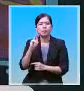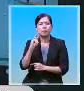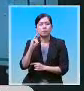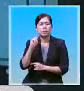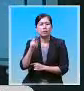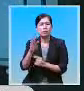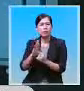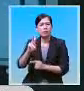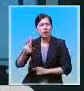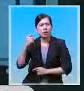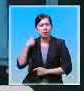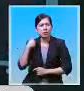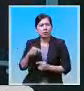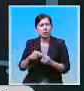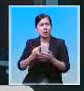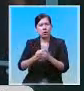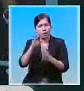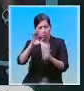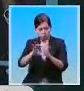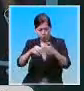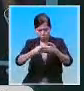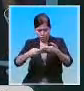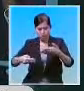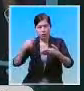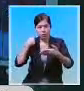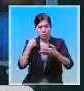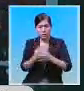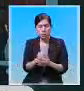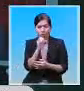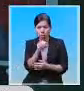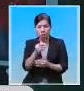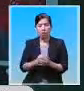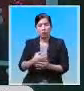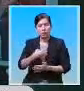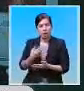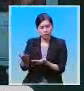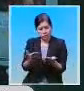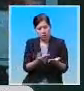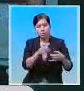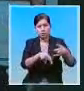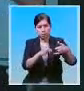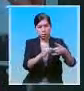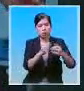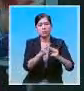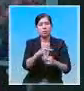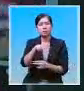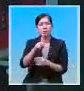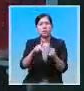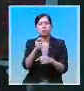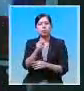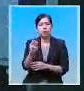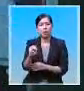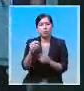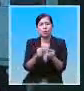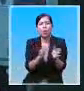แท็กพรัญญูมีการโพสต์ข้อความหลังจากที่ทราบเรื่องของน้าป้อม บอกเชิญชวนน้าป้อมมาอยู่ด้วยกันไหมไปอยู่กับป่อ